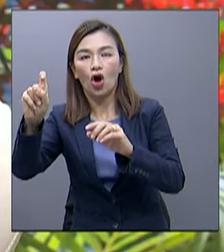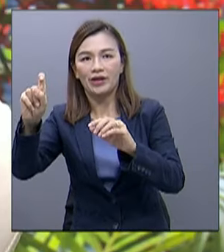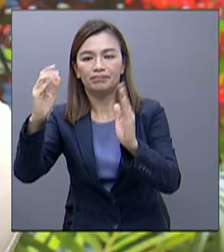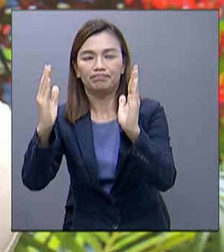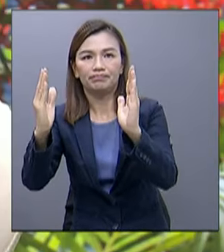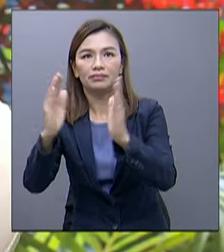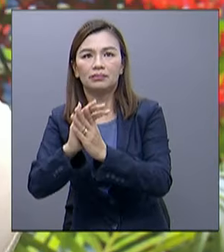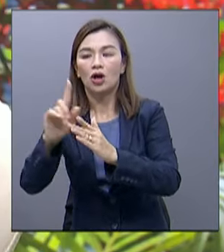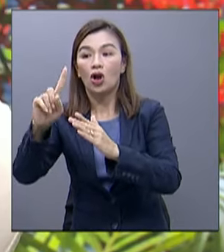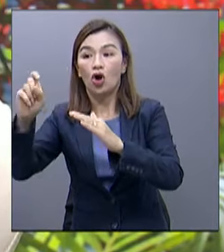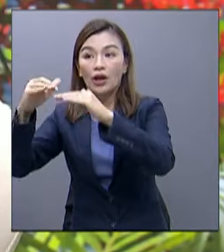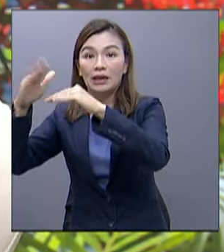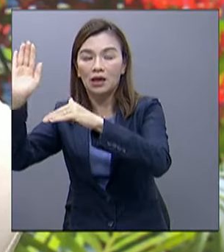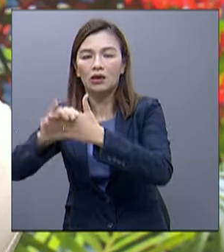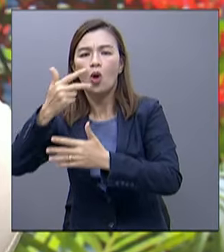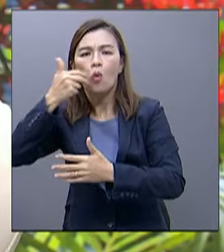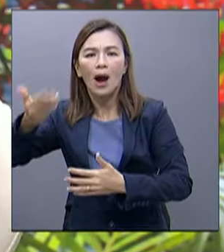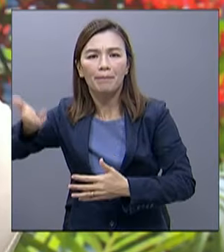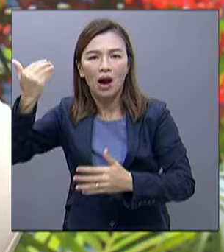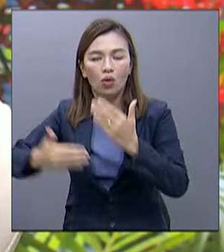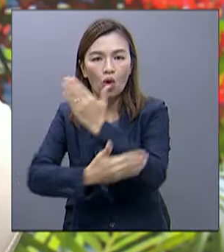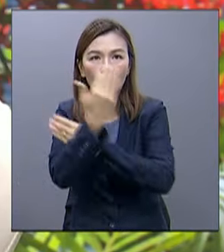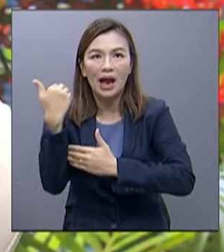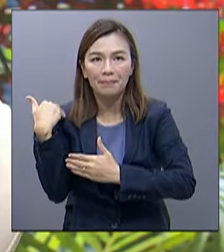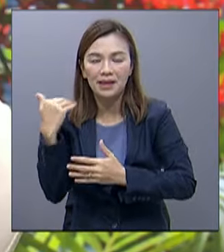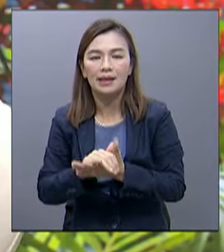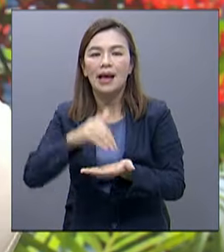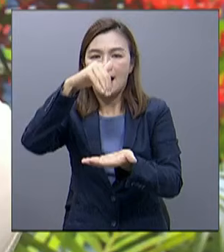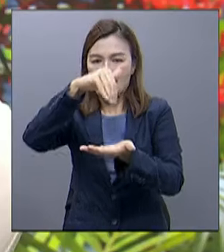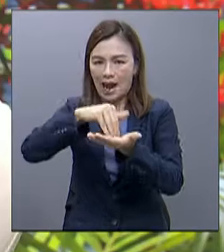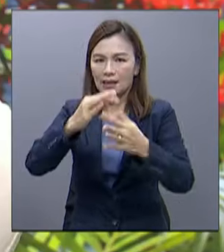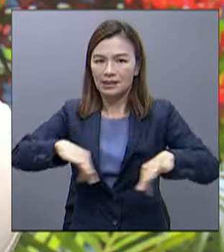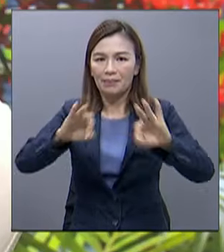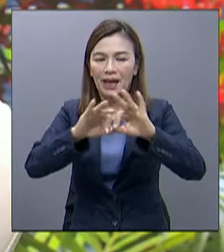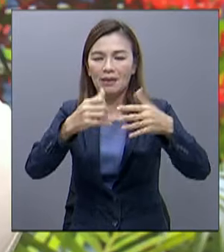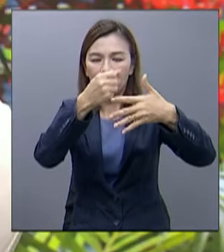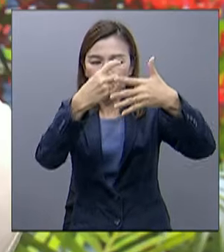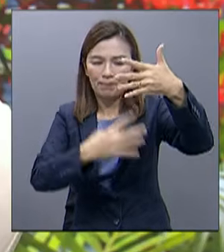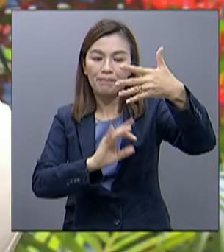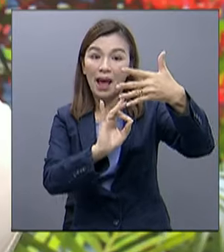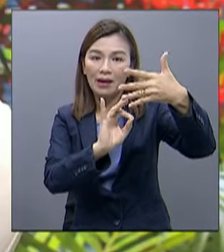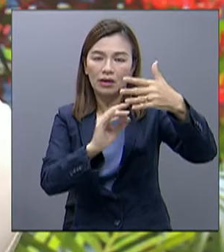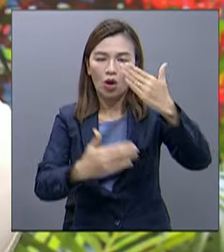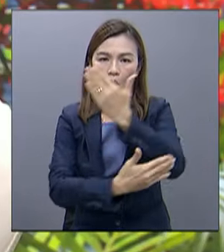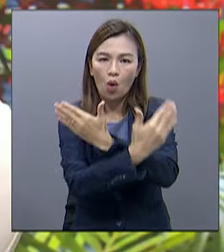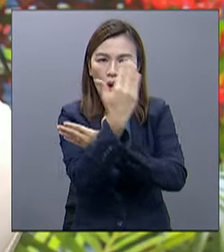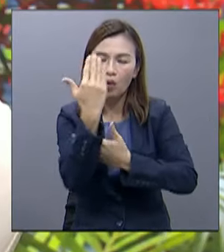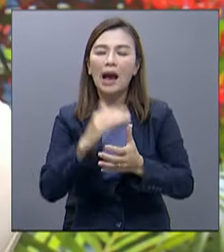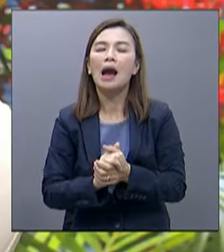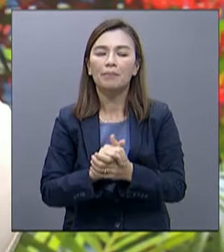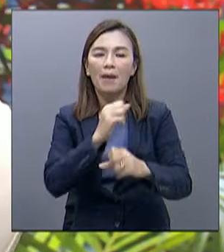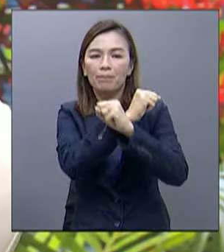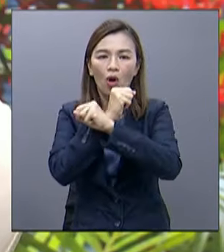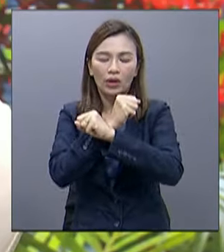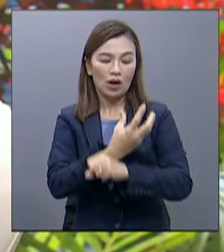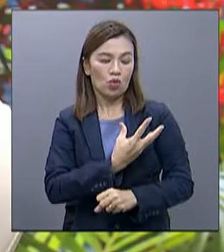โอกาสเป็นเบาหวานออันนี้ก็จะเป็น 8ปัจจัยที่จะช่วยทำให้เราอายุยืนขึ้นโอกาสเป็นโรคหัวเจหลอดเลือดน้อยลง